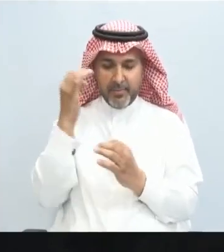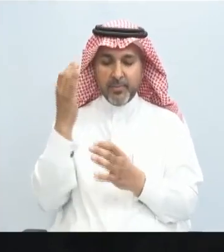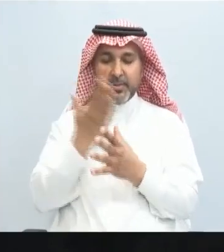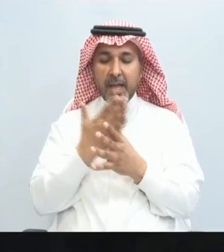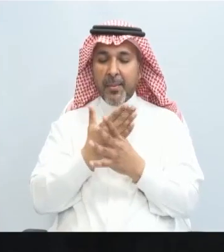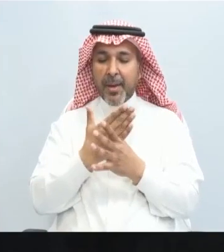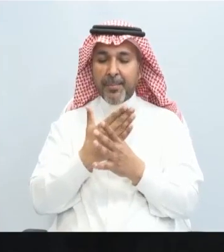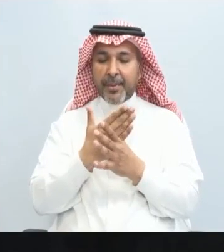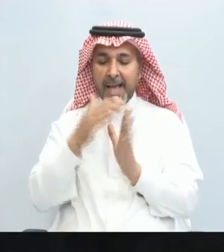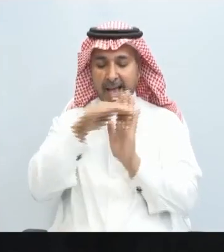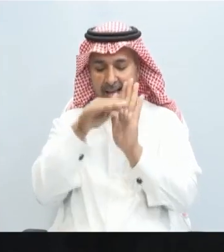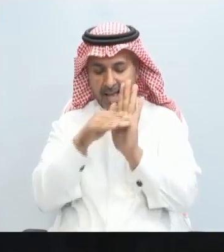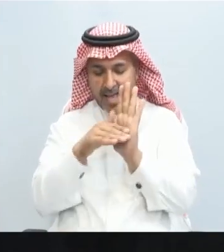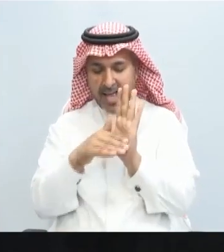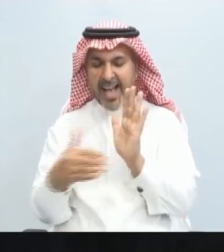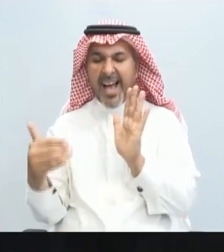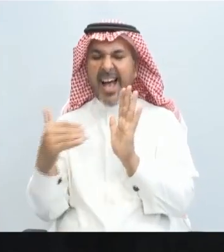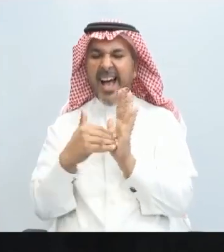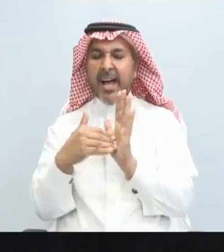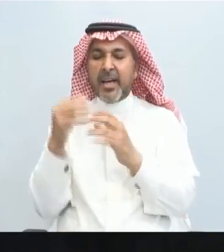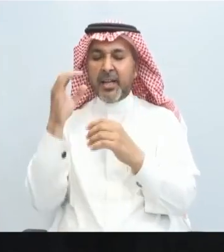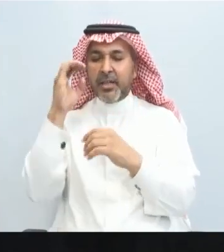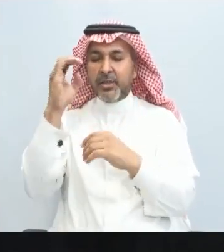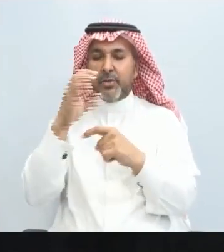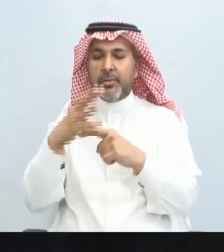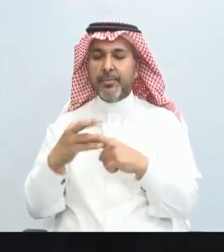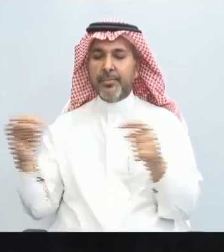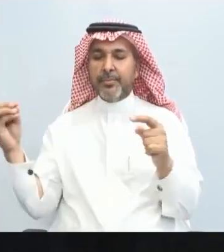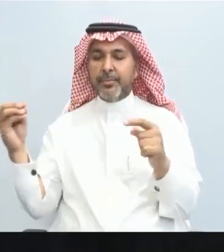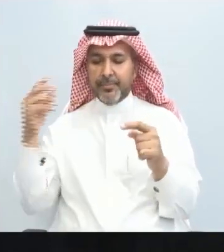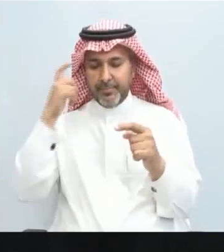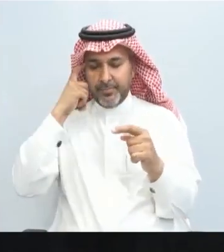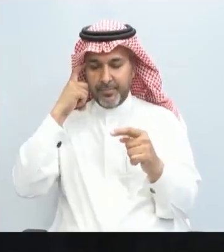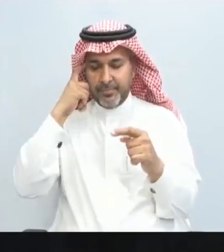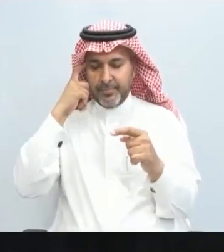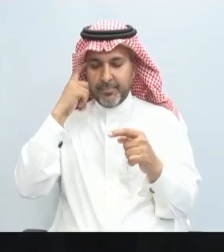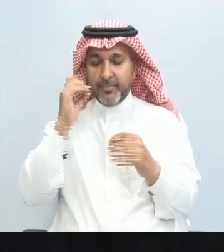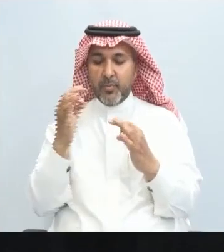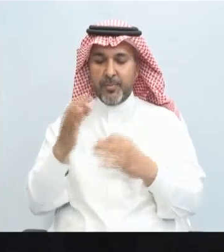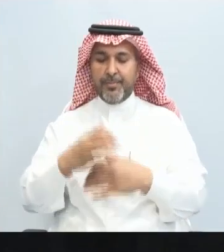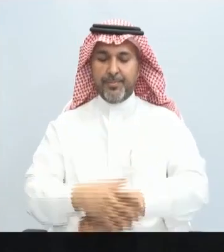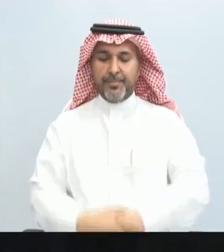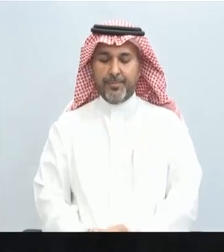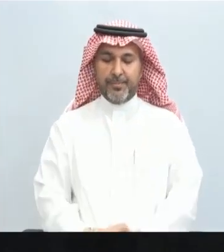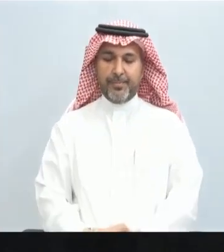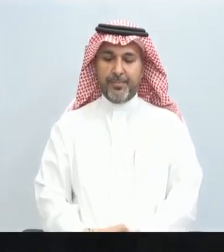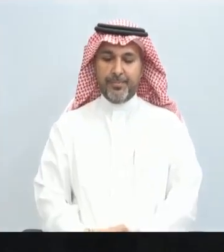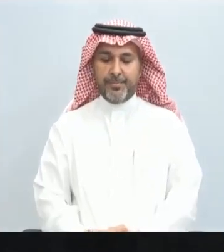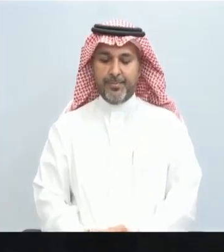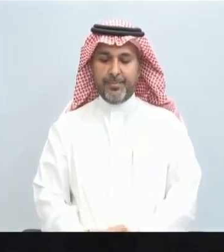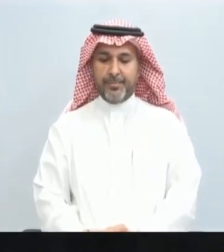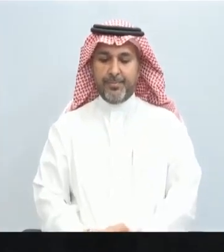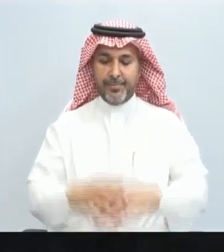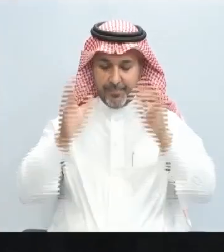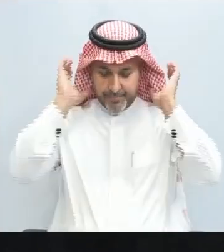اللوغاريتميه اني القى لها حل ربما تكون الحلول غير معرفه في اللوغاريتم او في مجال اللوغاريتم وبالتالي تكون العباره او